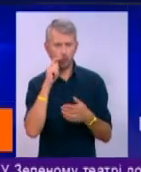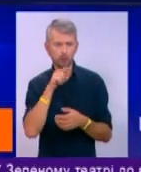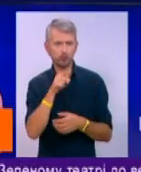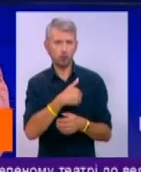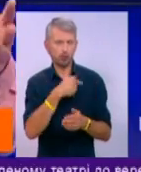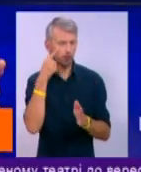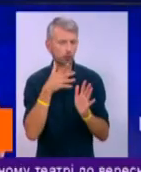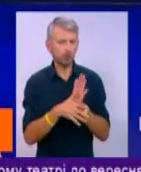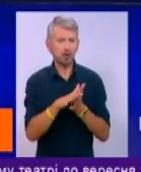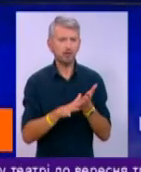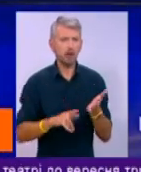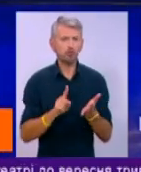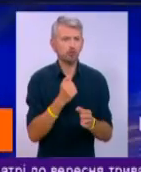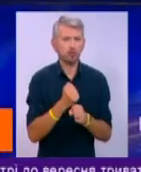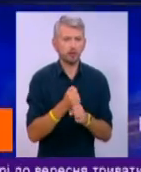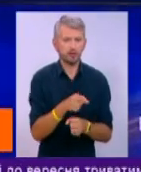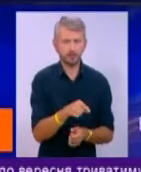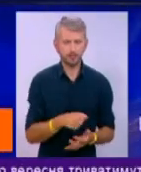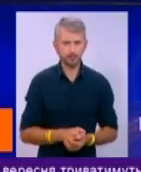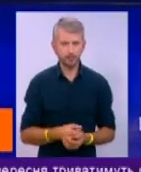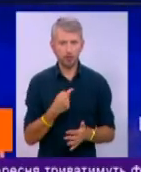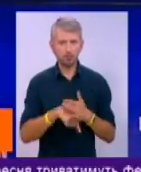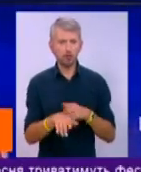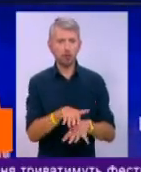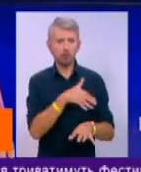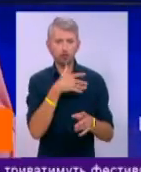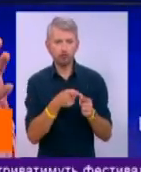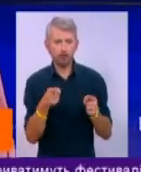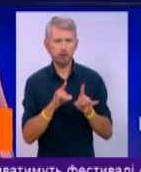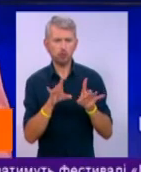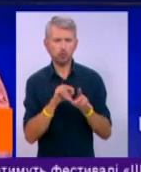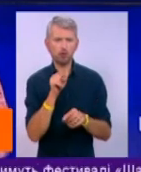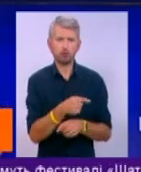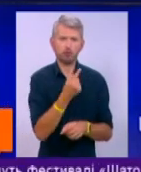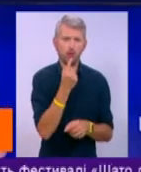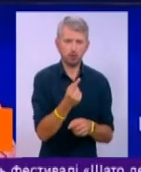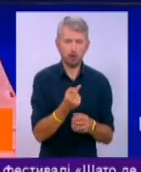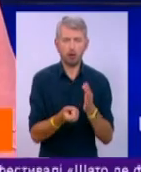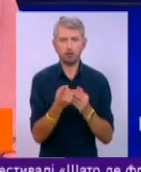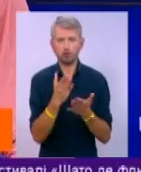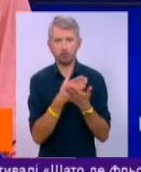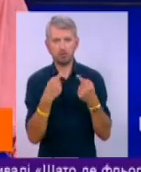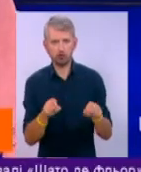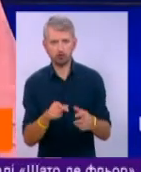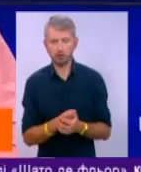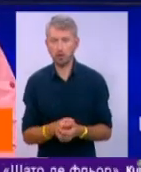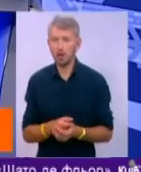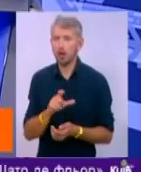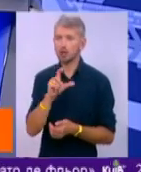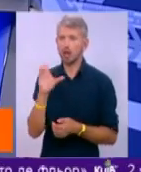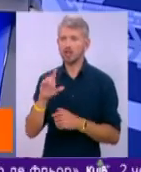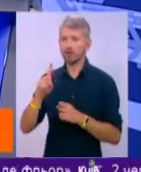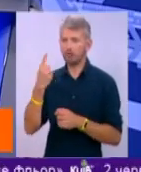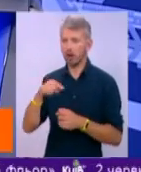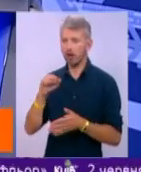зрозуміти, що далі зараз починати робити. Тому що довгий час розказували тут одні речі, а виявилося зовсім інші. Ну дивіться, от ЄС вимагає від